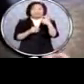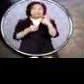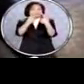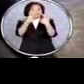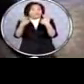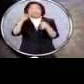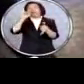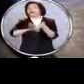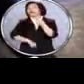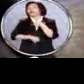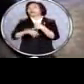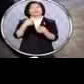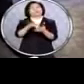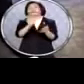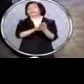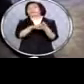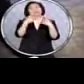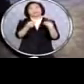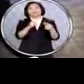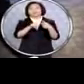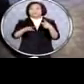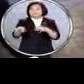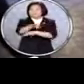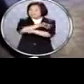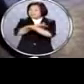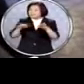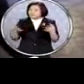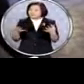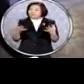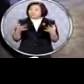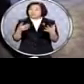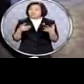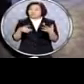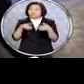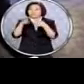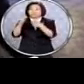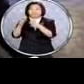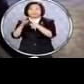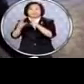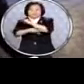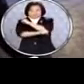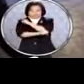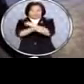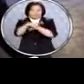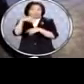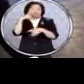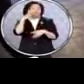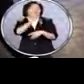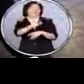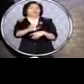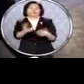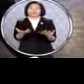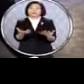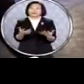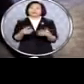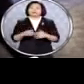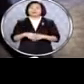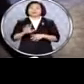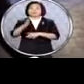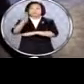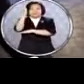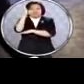跳票也就罢了，但是经济的施政完全忽视了固本的最基本的功课。政